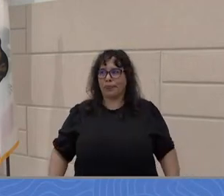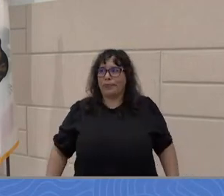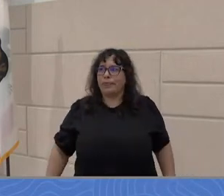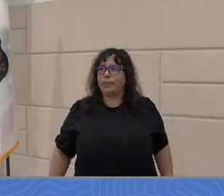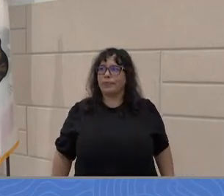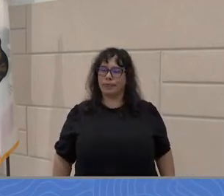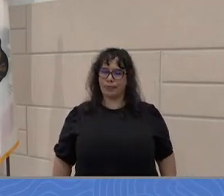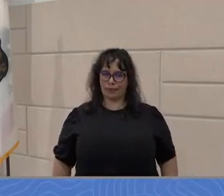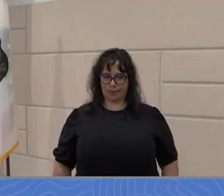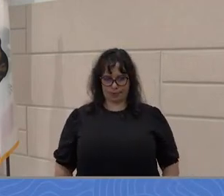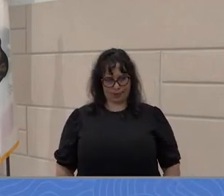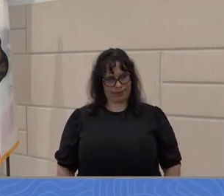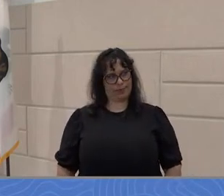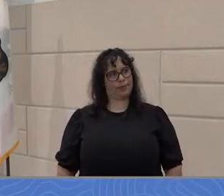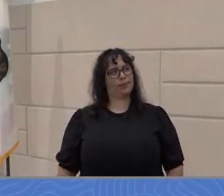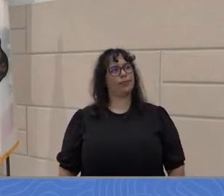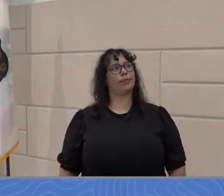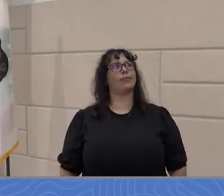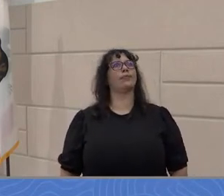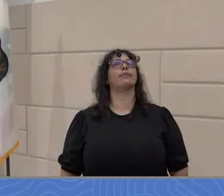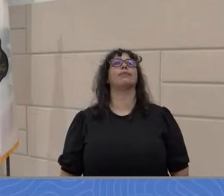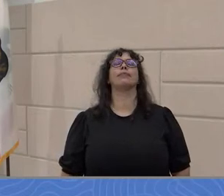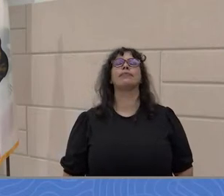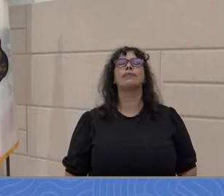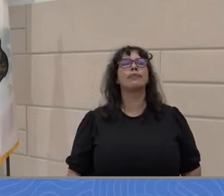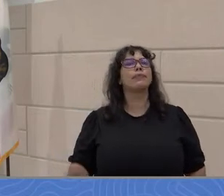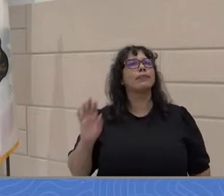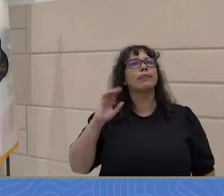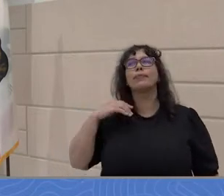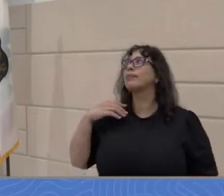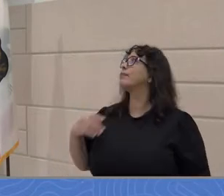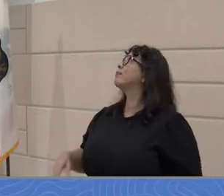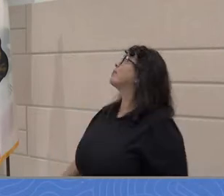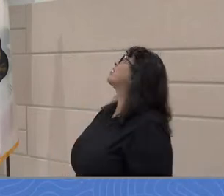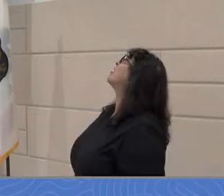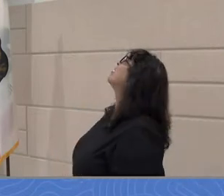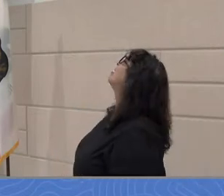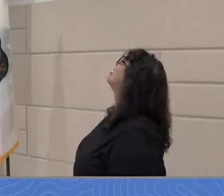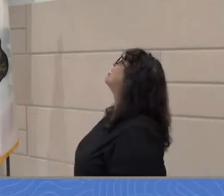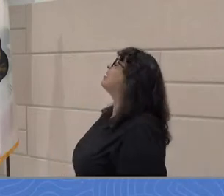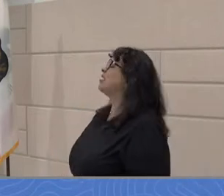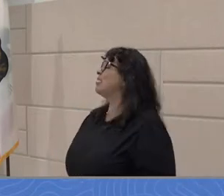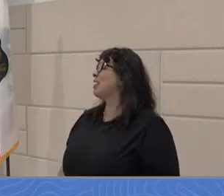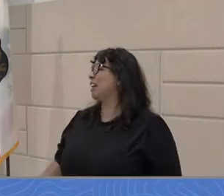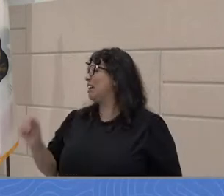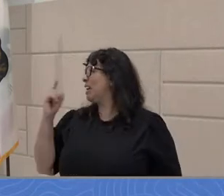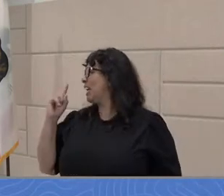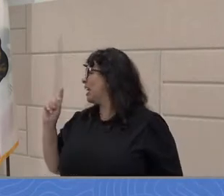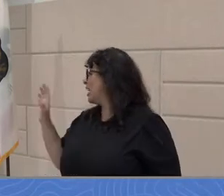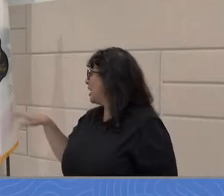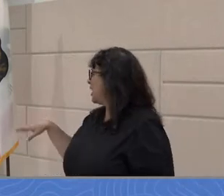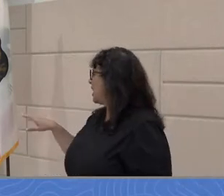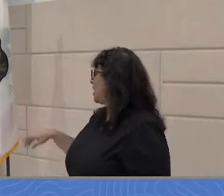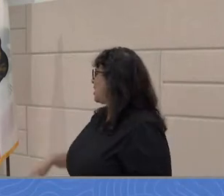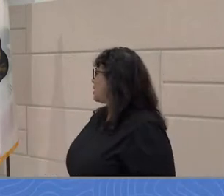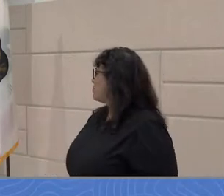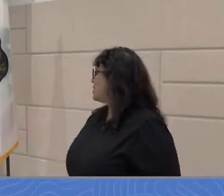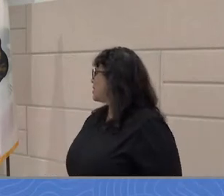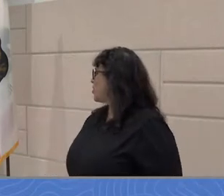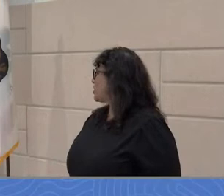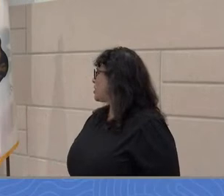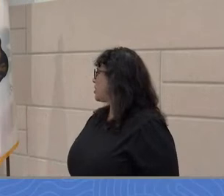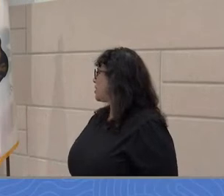អស់សូមអរគុណគាត់ឈ្មោះ Noel រៀនថ្នាក់ទីសិស្សថ្នាក់ទីរៀនទី2បាទ